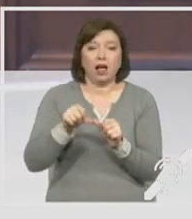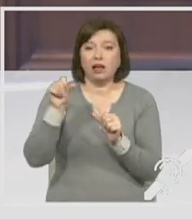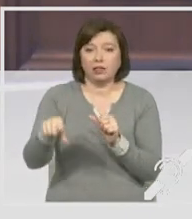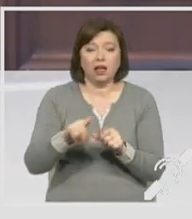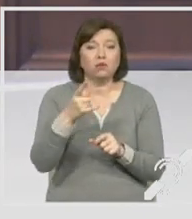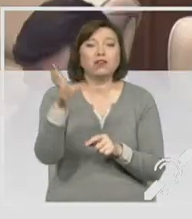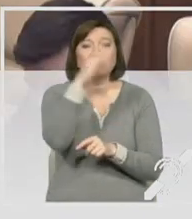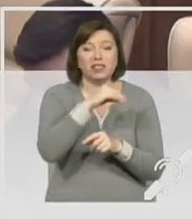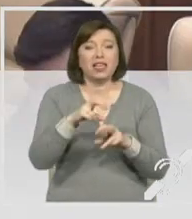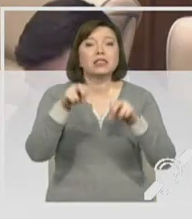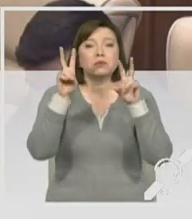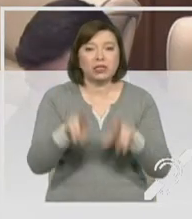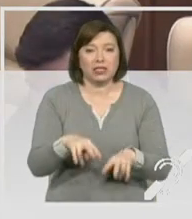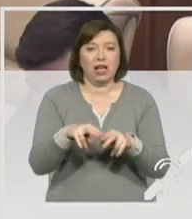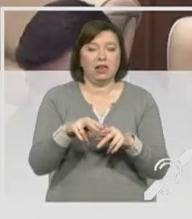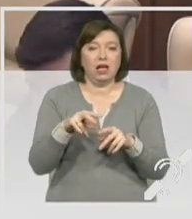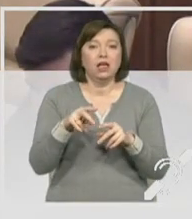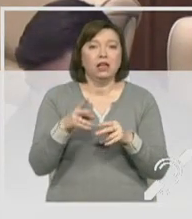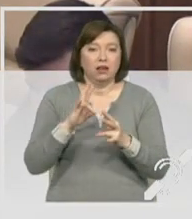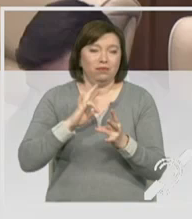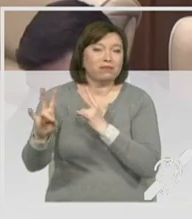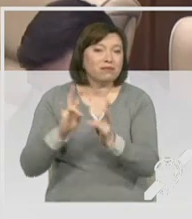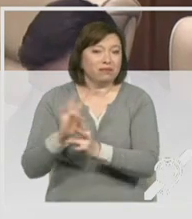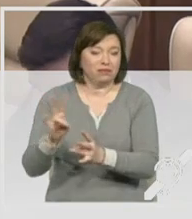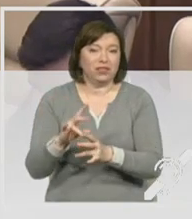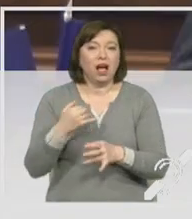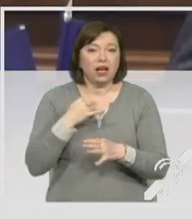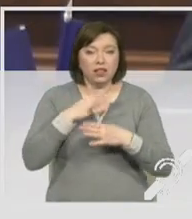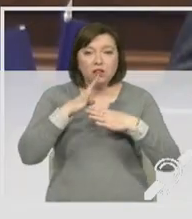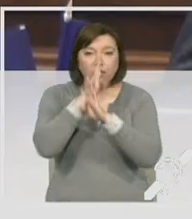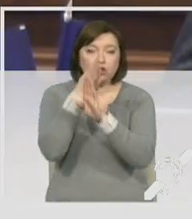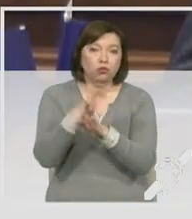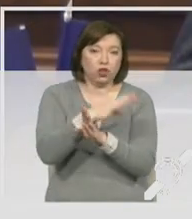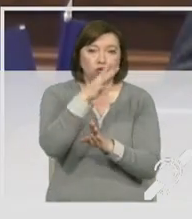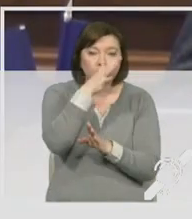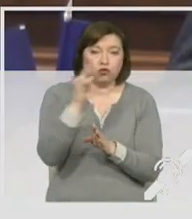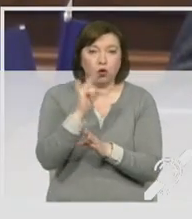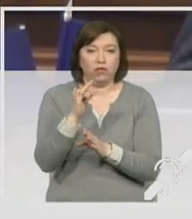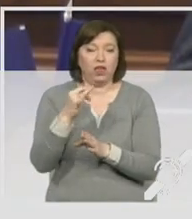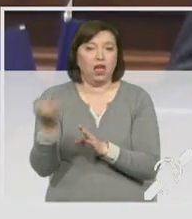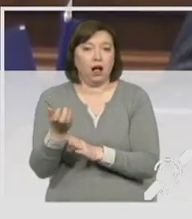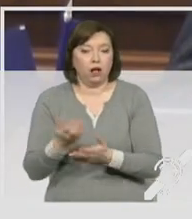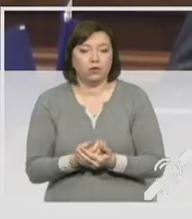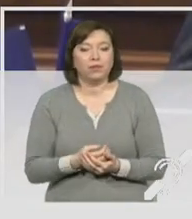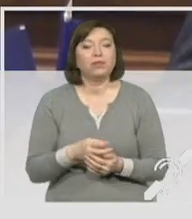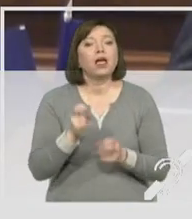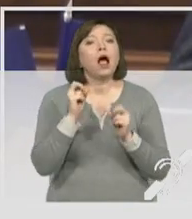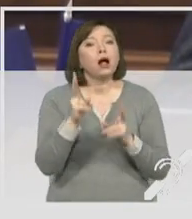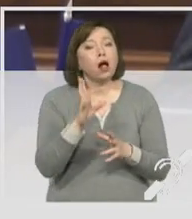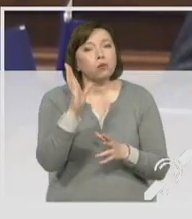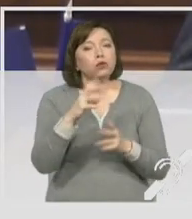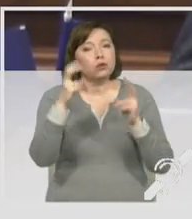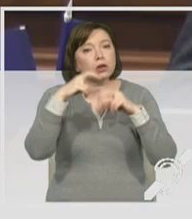Pentru a crea noi disensiuni între Chișinău și găgăuzi Cum este posibil examinarea cazurilor ale